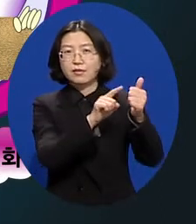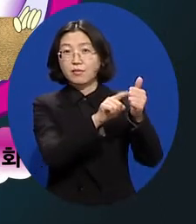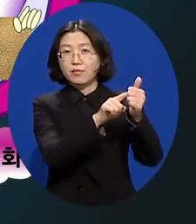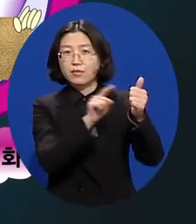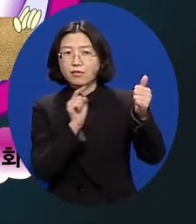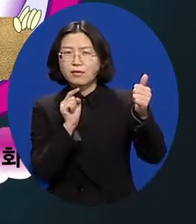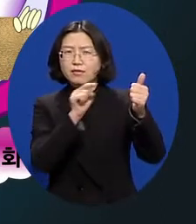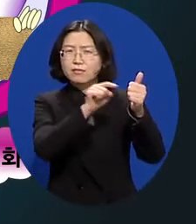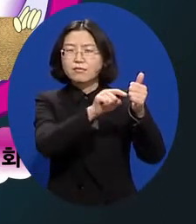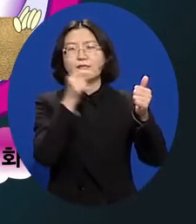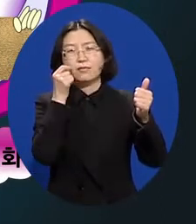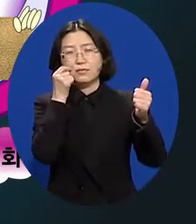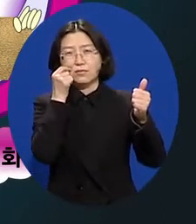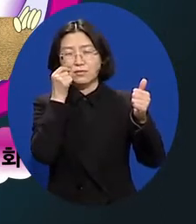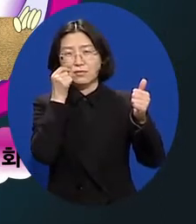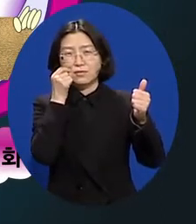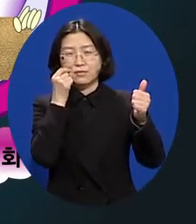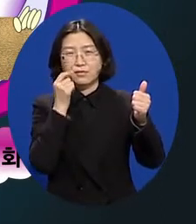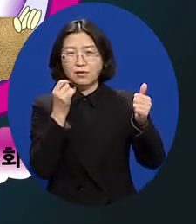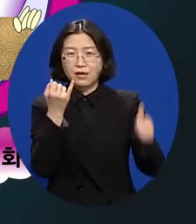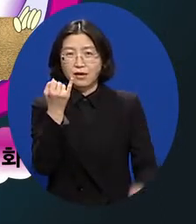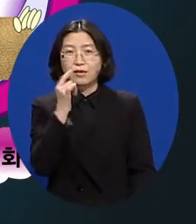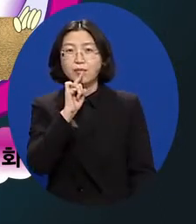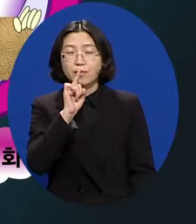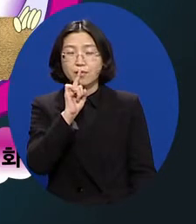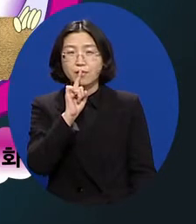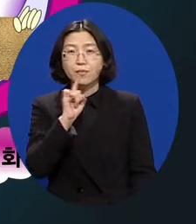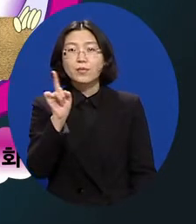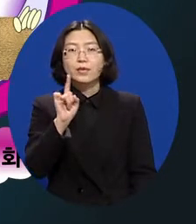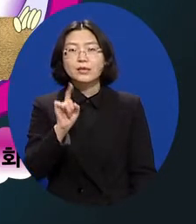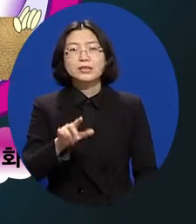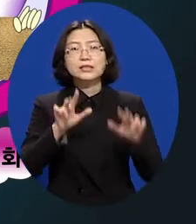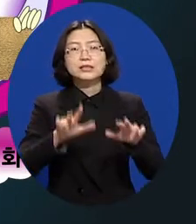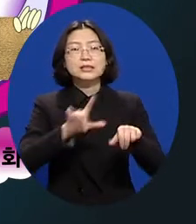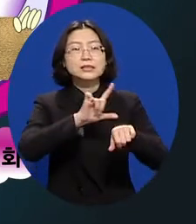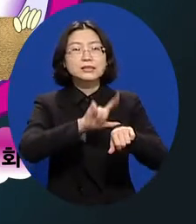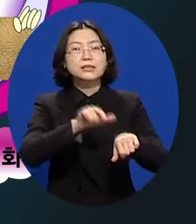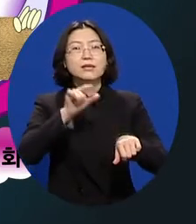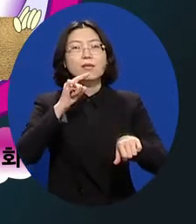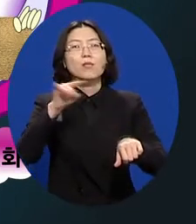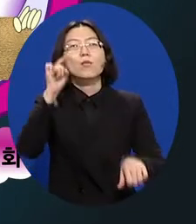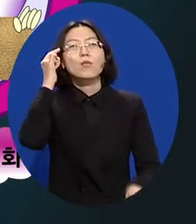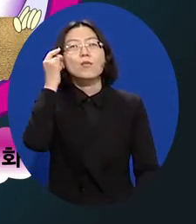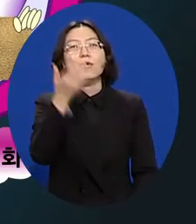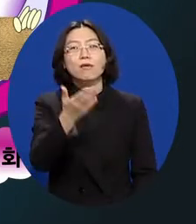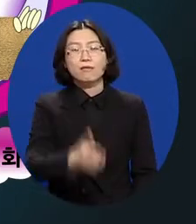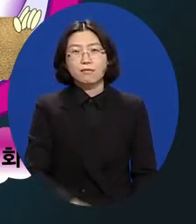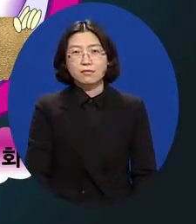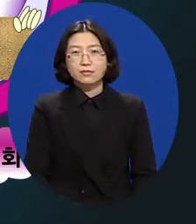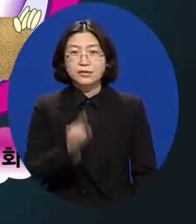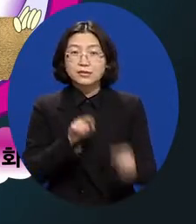있습니다. 아내가 메시지를 어떻게 전달했냐면 지금 도대체 몇 시야? 자, 이